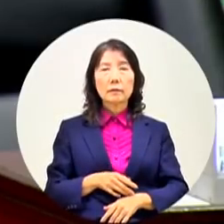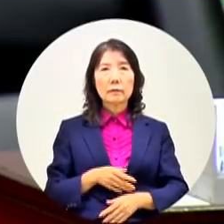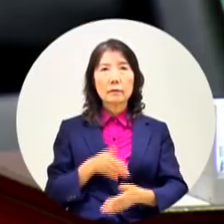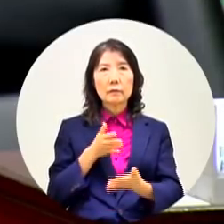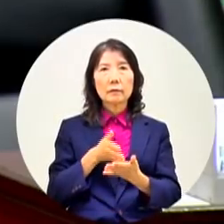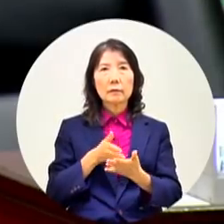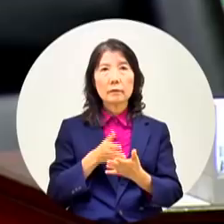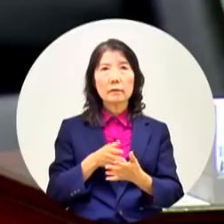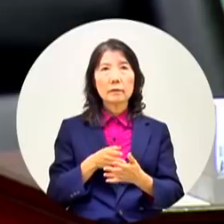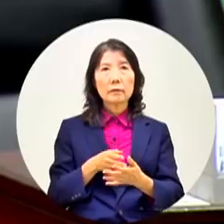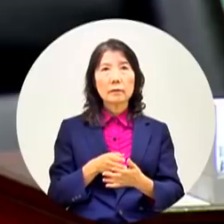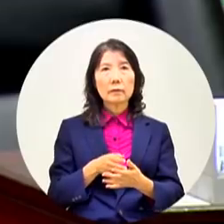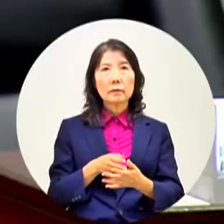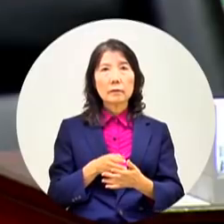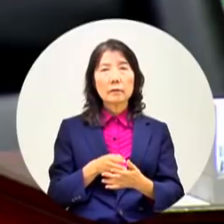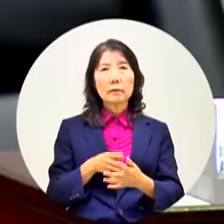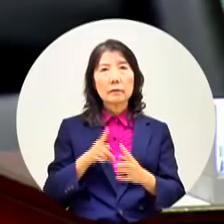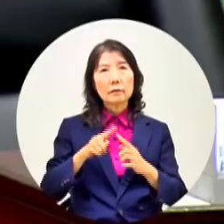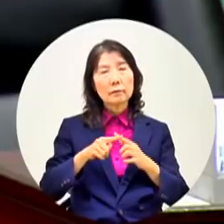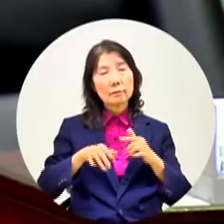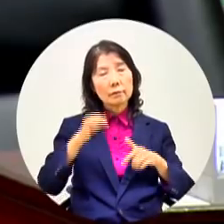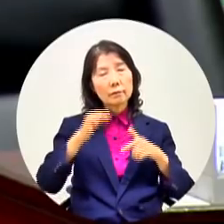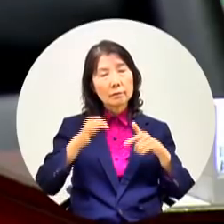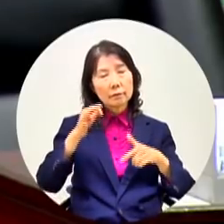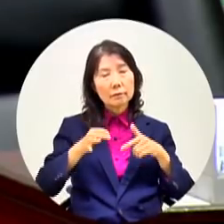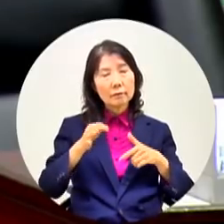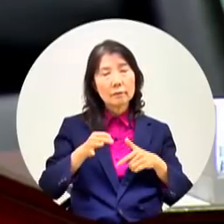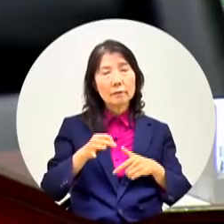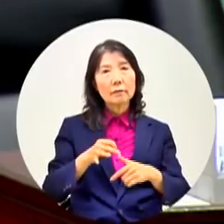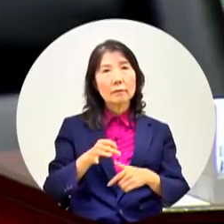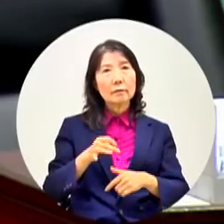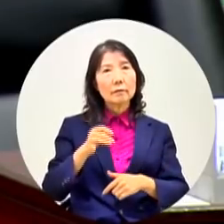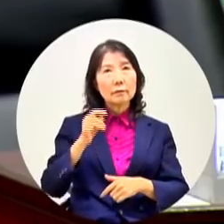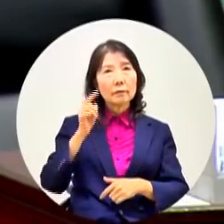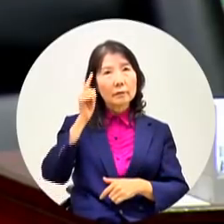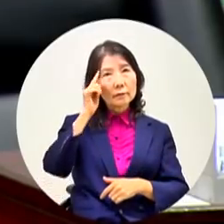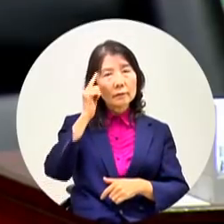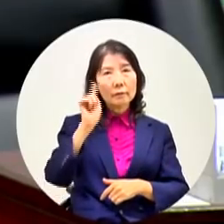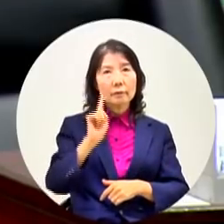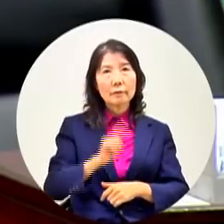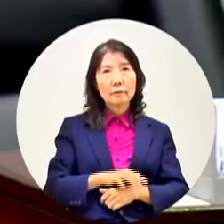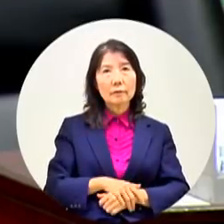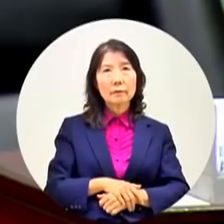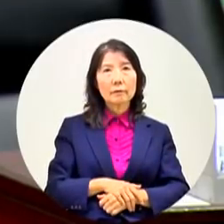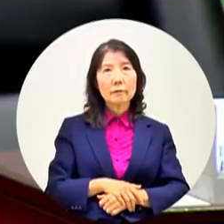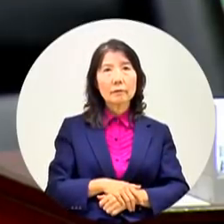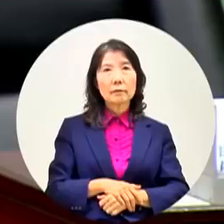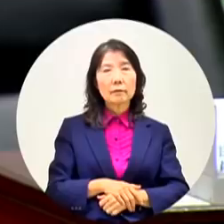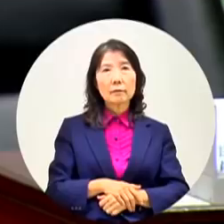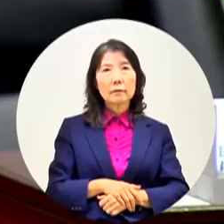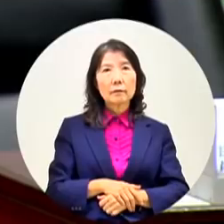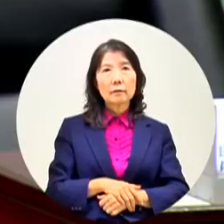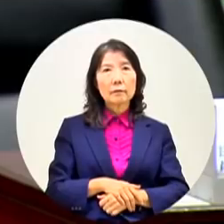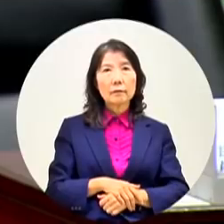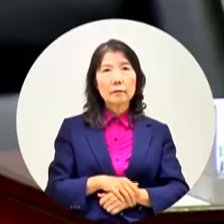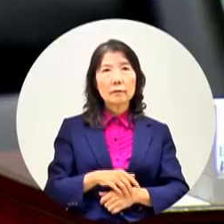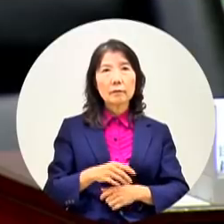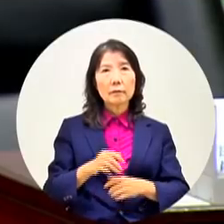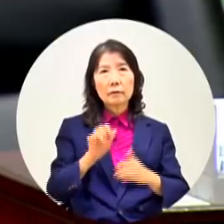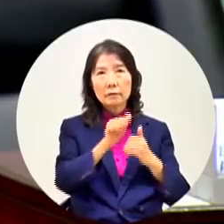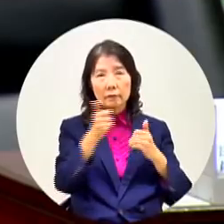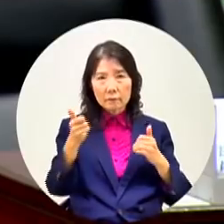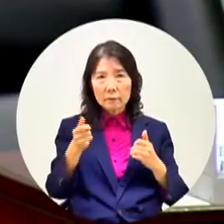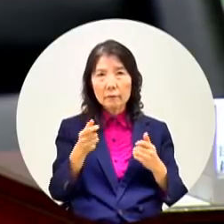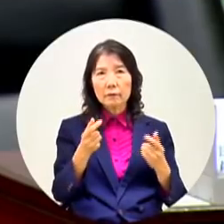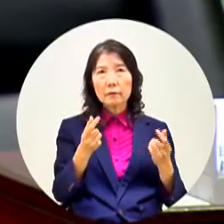咱人的价值观，我们咱的人生的价值观，当然。包括议员也好，啊，